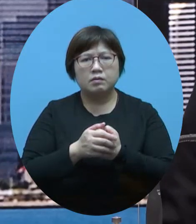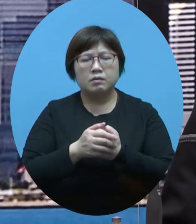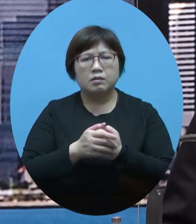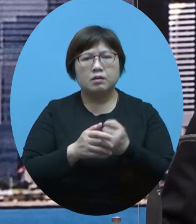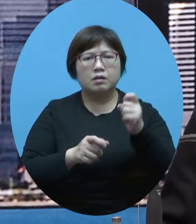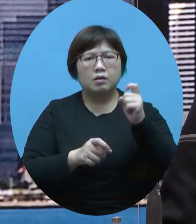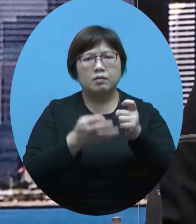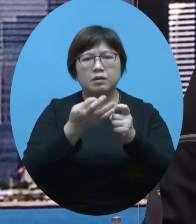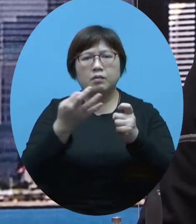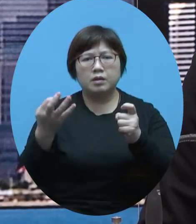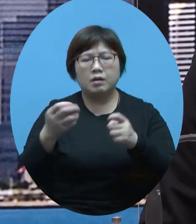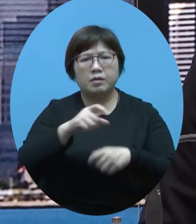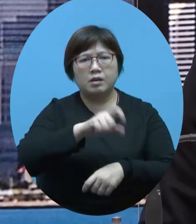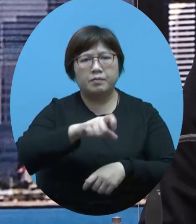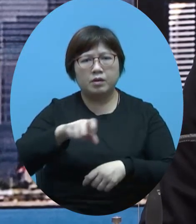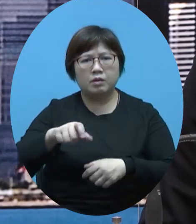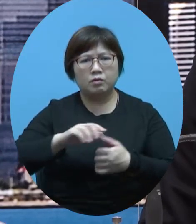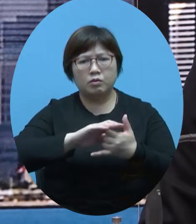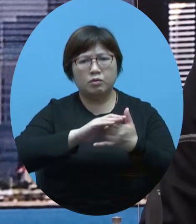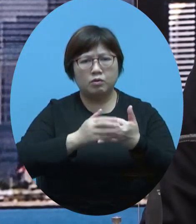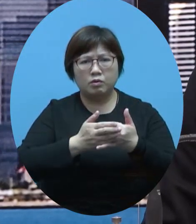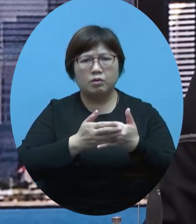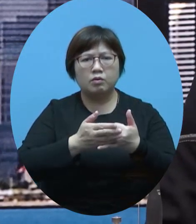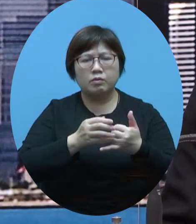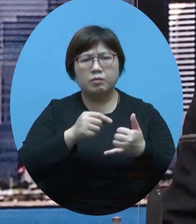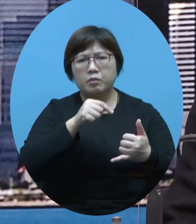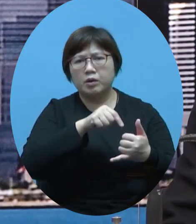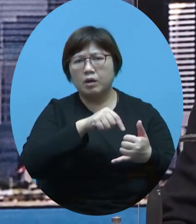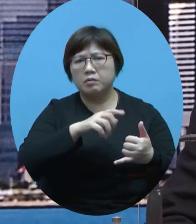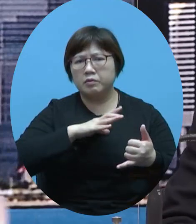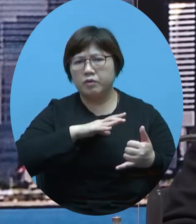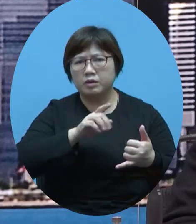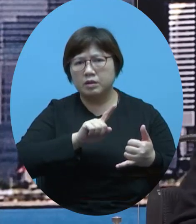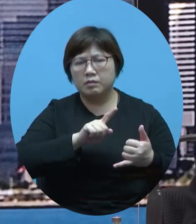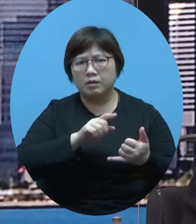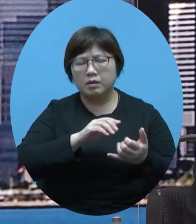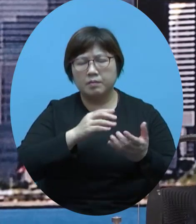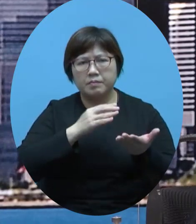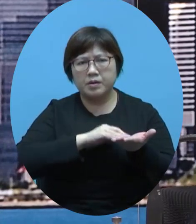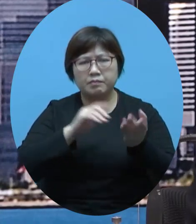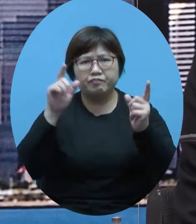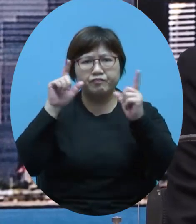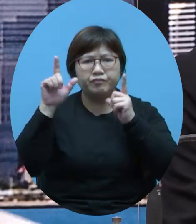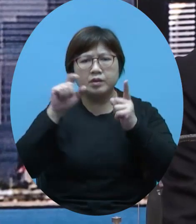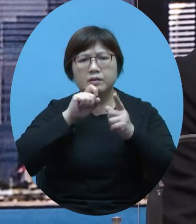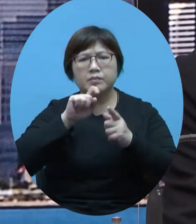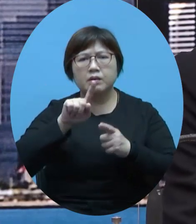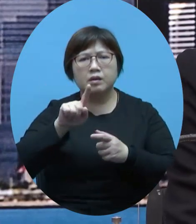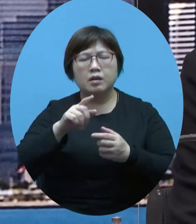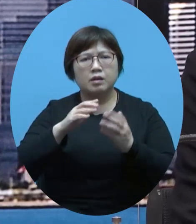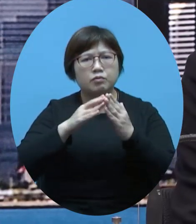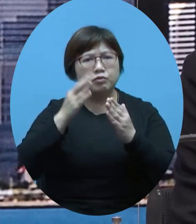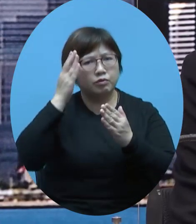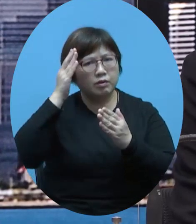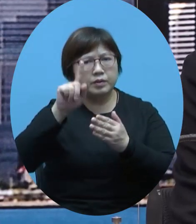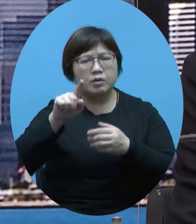宗嗰位尼泊爾籍嘅孕婦，而家佢嘅情況係點樣啦？佢出現咗啲咩症狀啦？有佢住喺邊度，同埋有幾多個密切